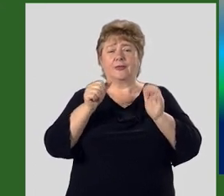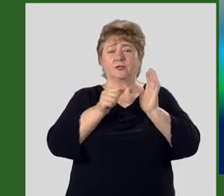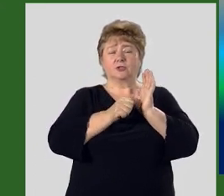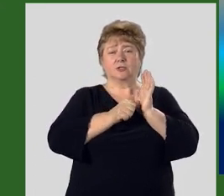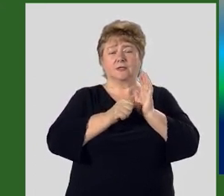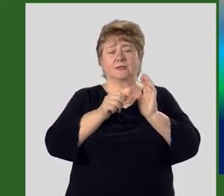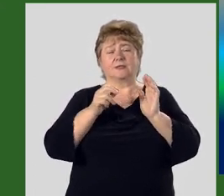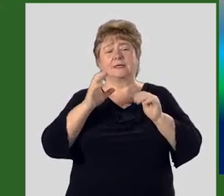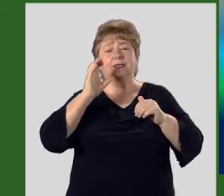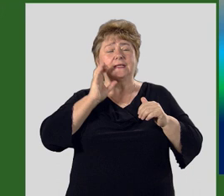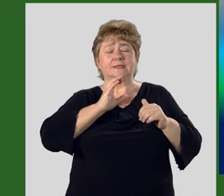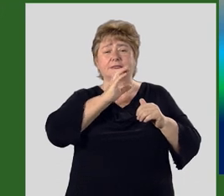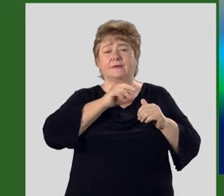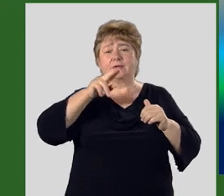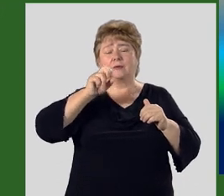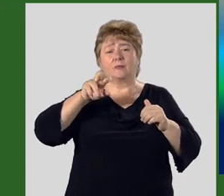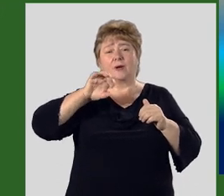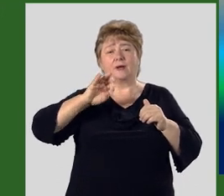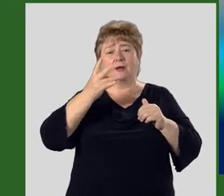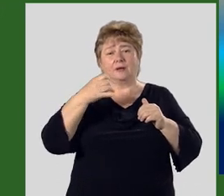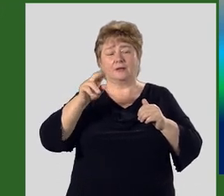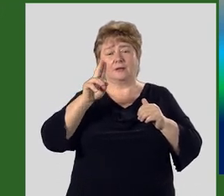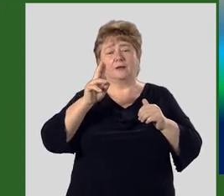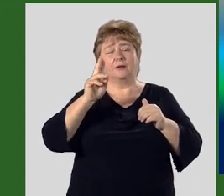6 – Северный полярный круг.